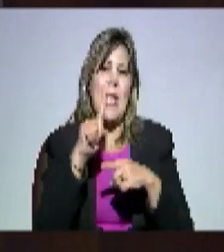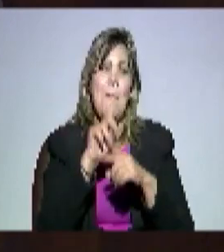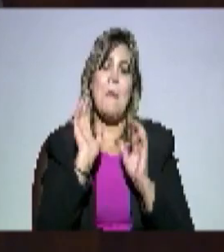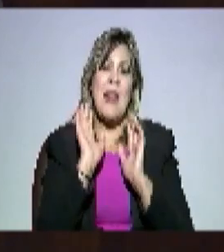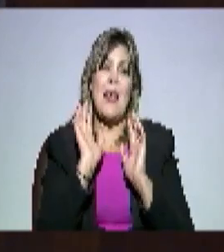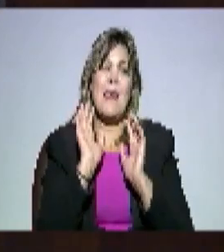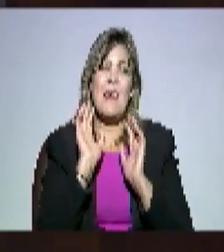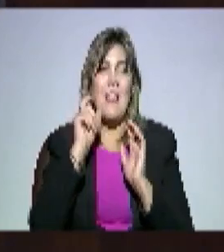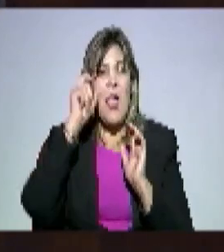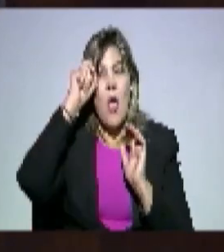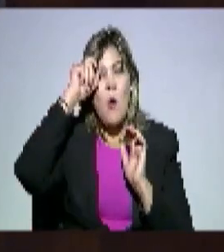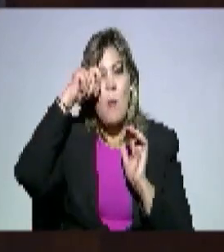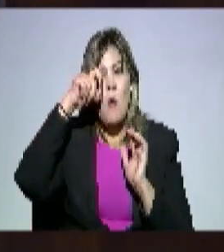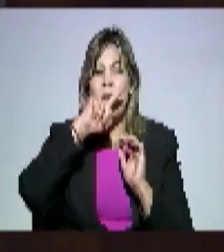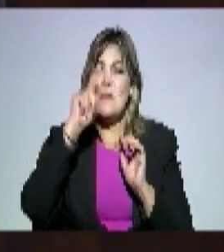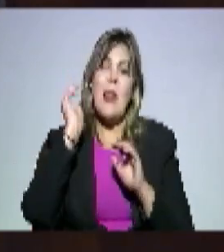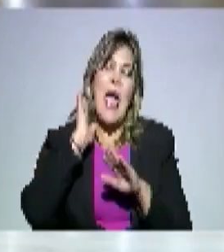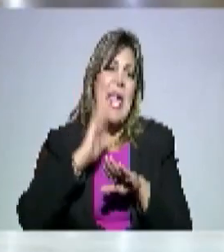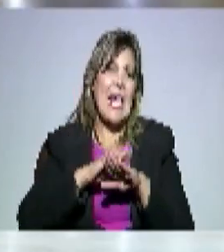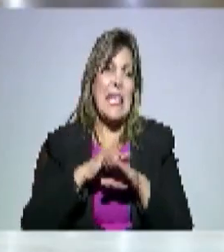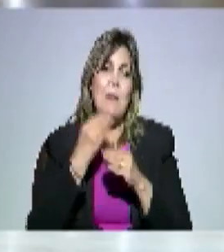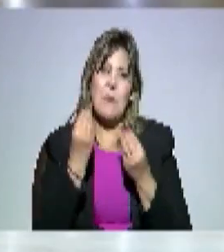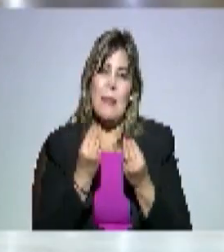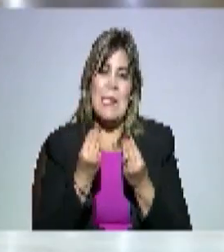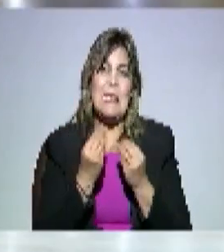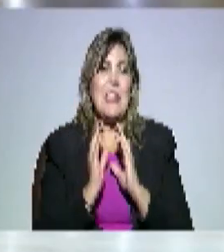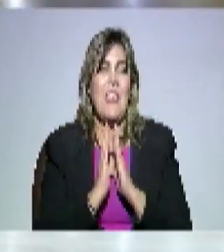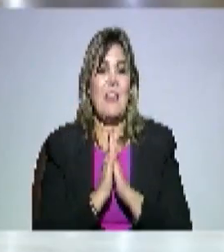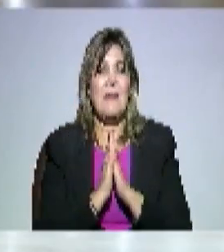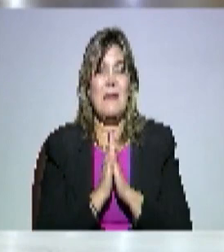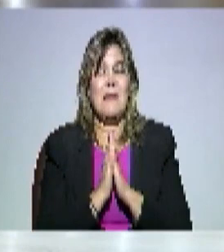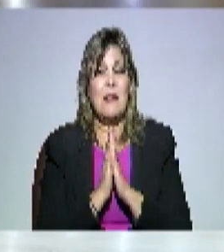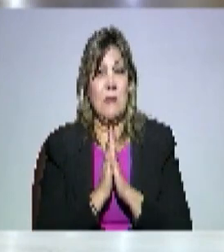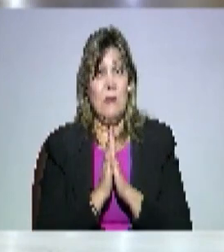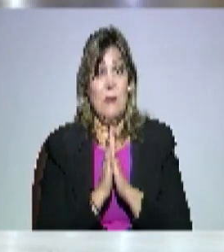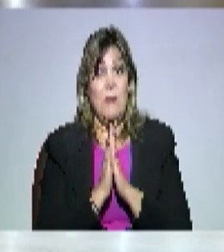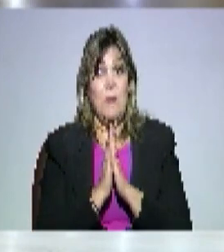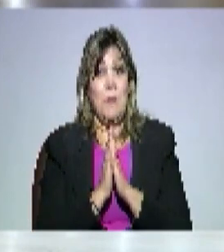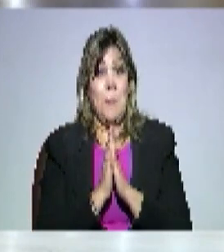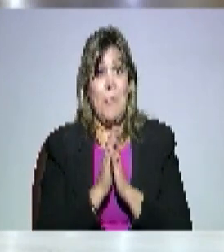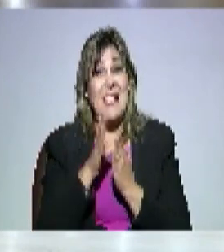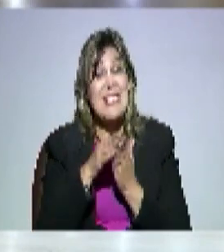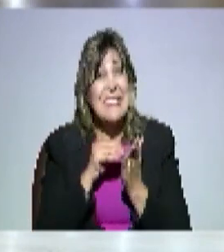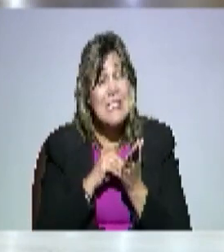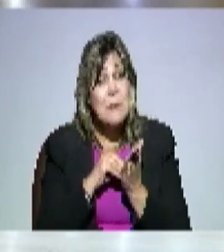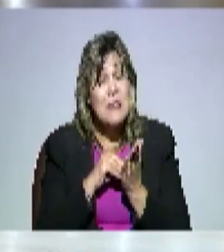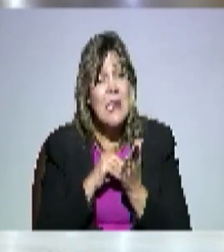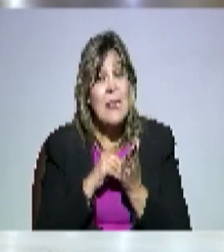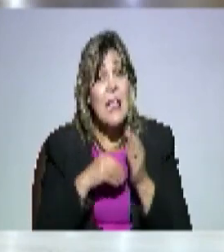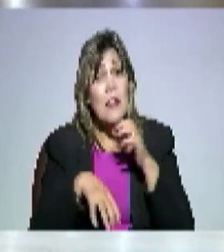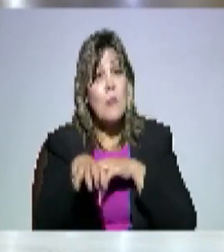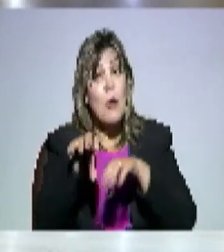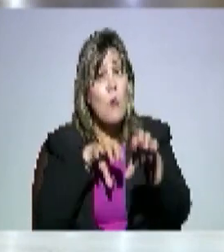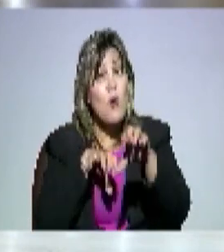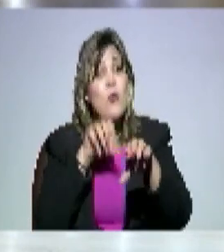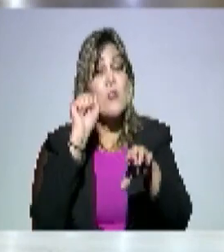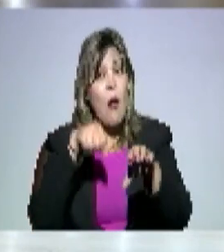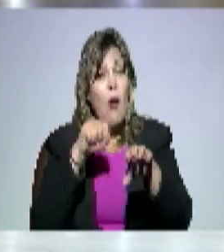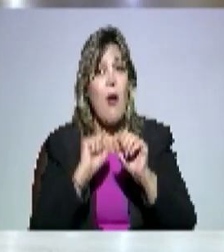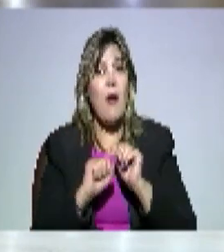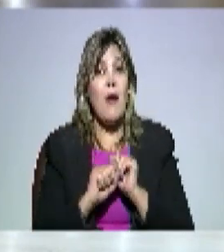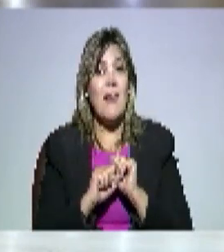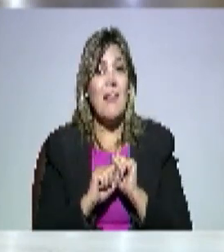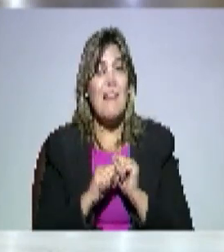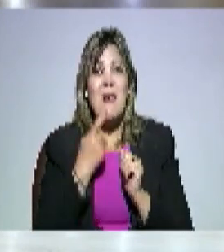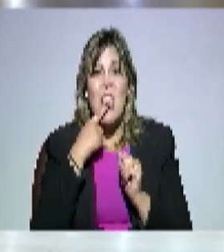بولس يقول لا ما ينفعش يخدم دلوقتي ايه ده دي بدايه مري مرقس اه دي بدايه مري مرقس بس